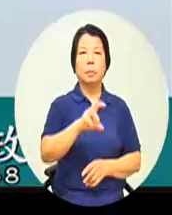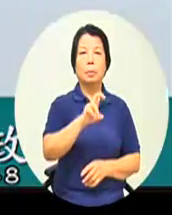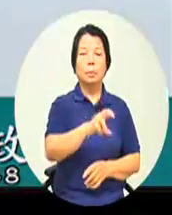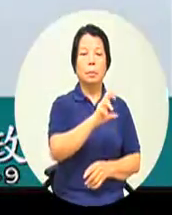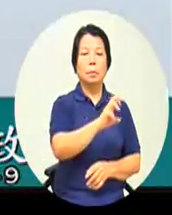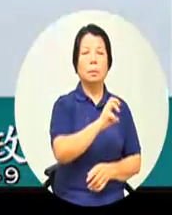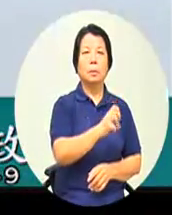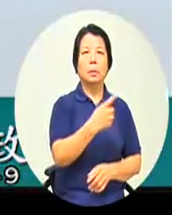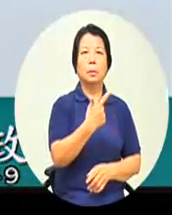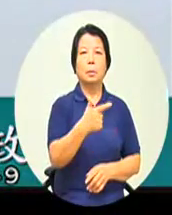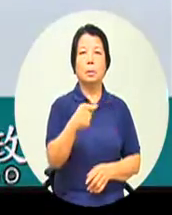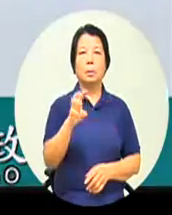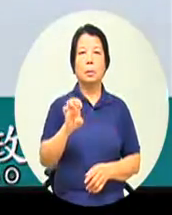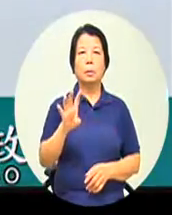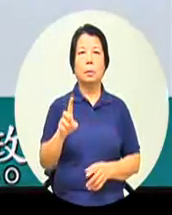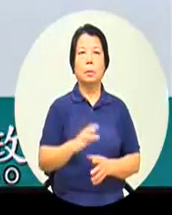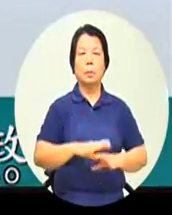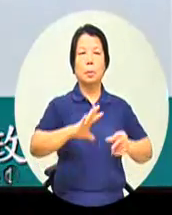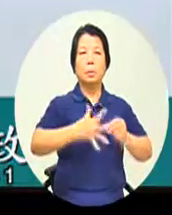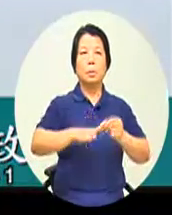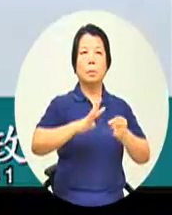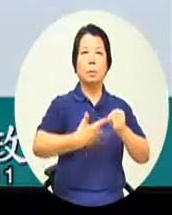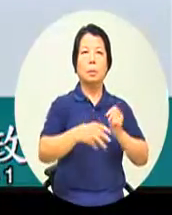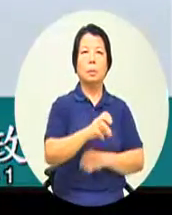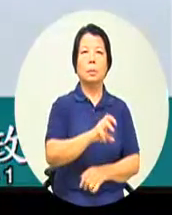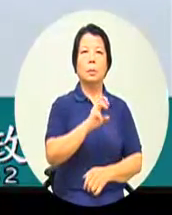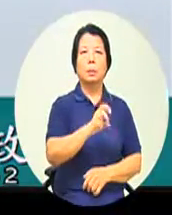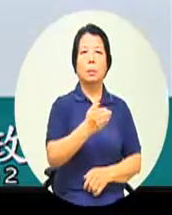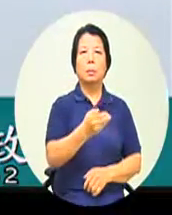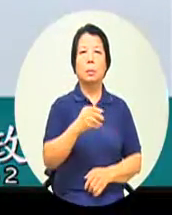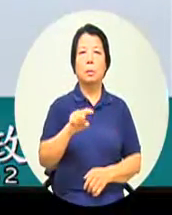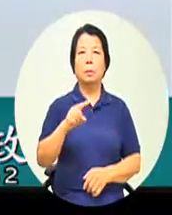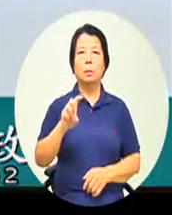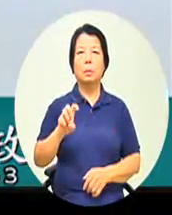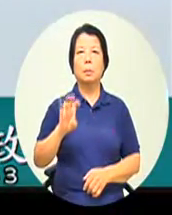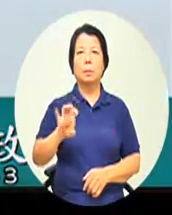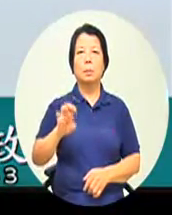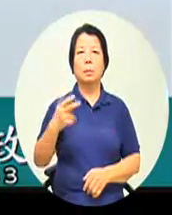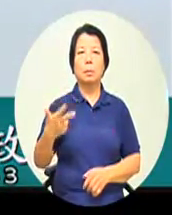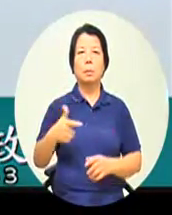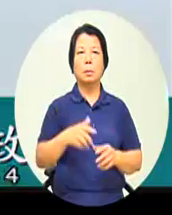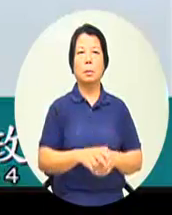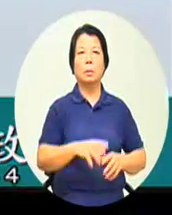36、44，国中39、47，高中41、49。